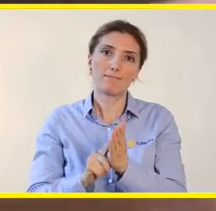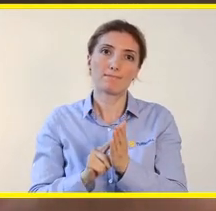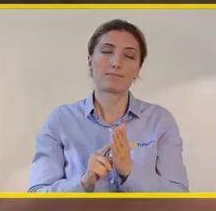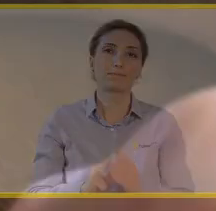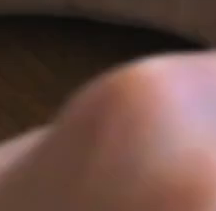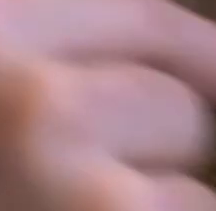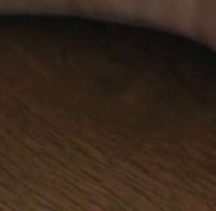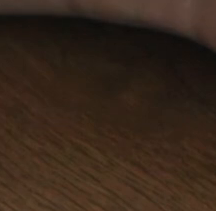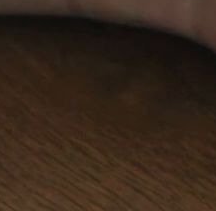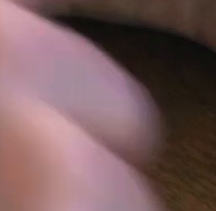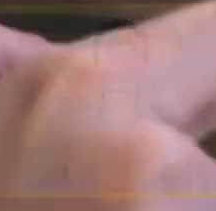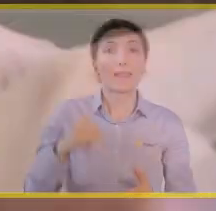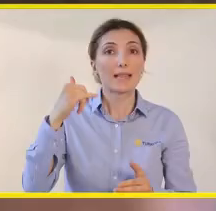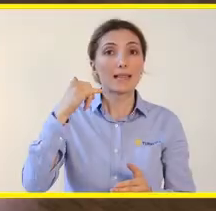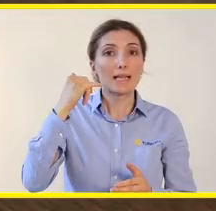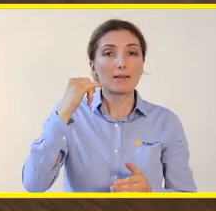tıklayın.